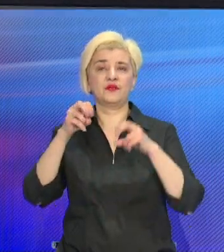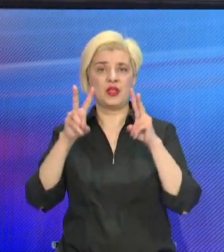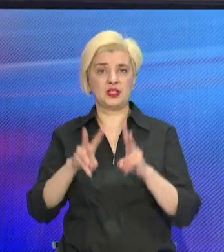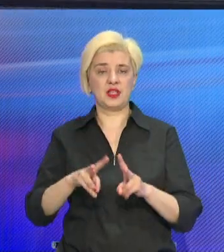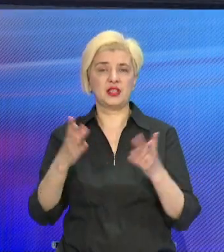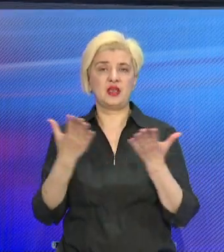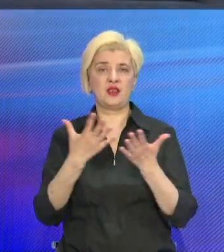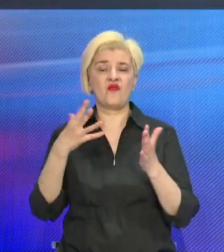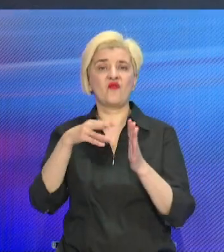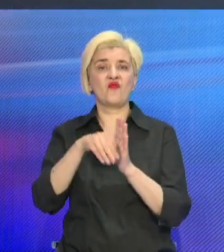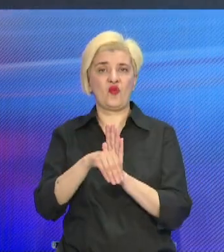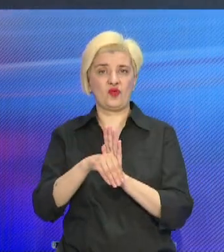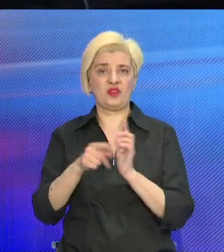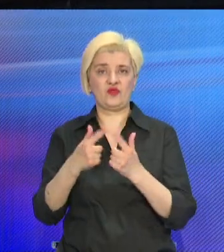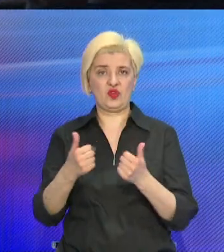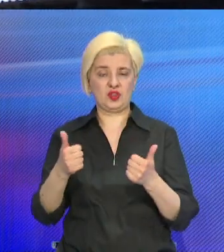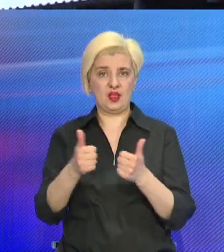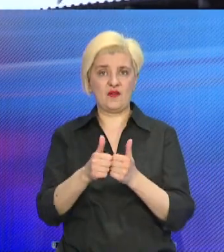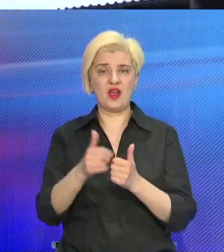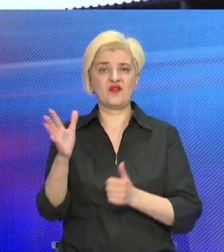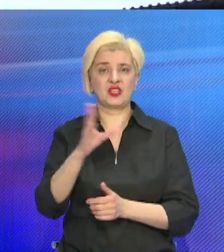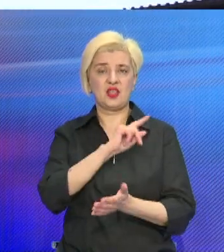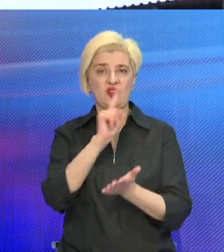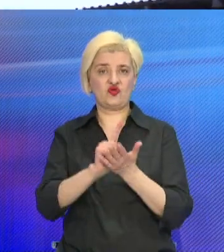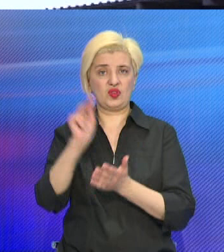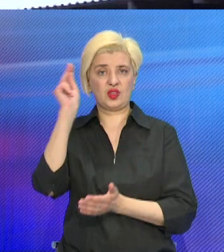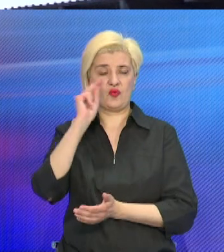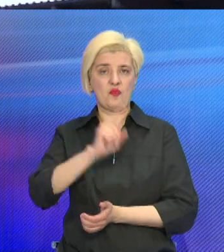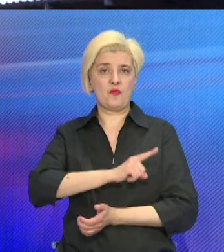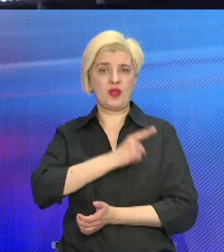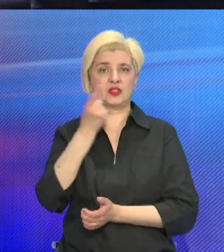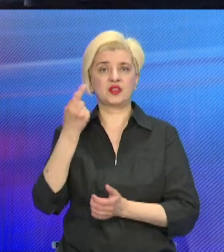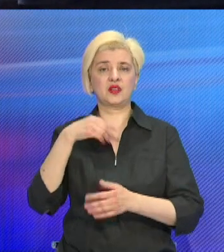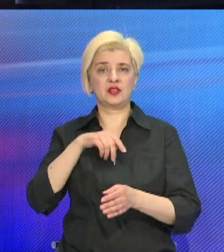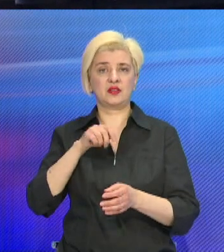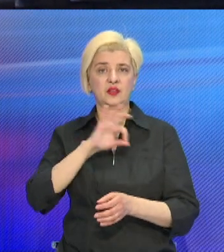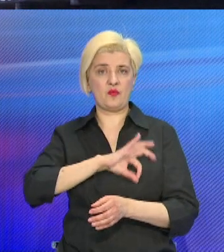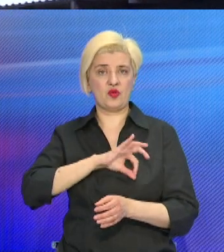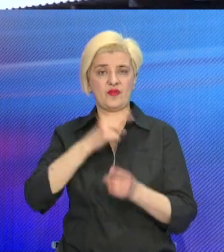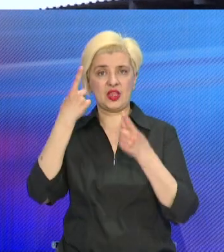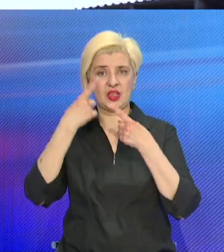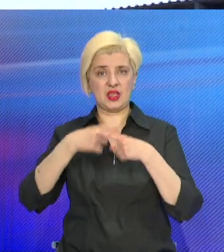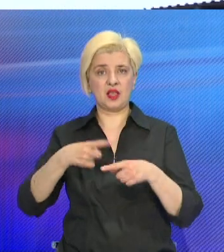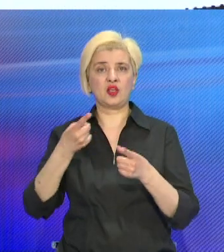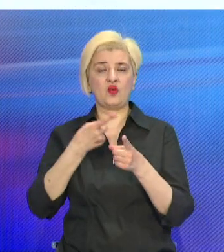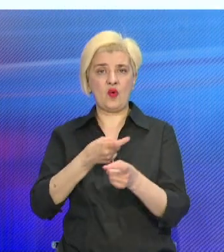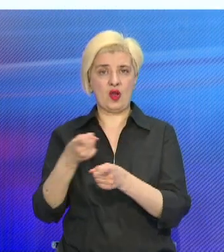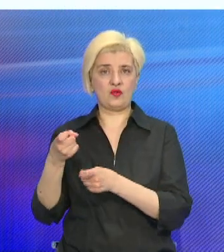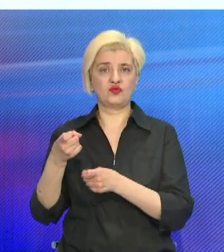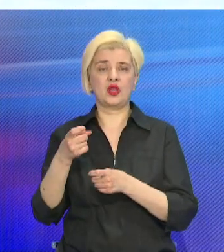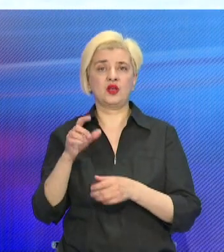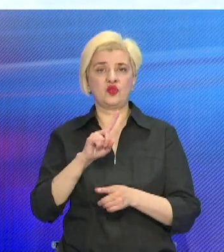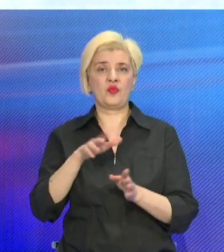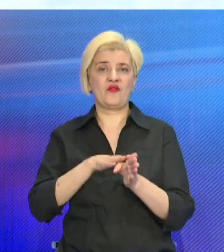фильтровальной станции. Усены повинны научиться по-майстерску справляться со зброей техникой, яку им доручили, как выполнять поставленные перед бригадой